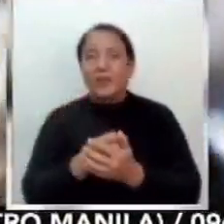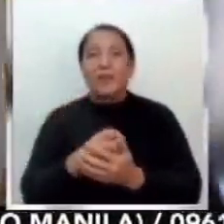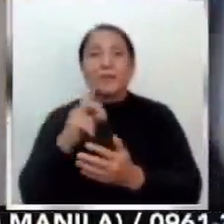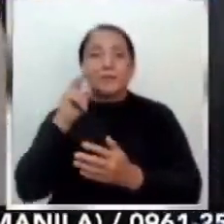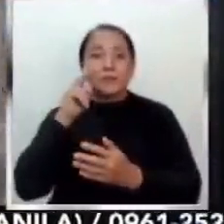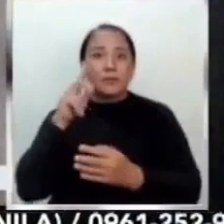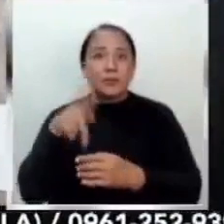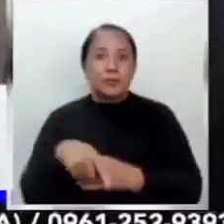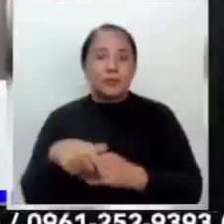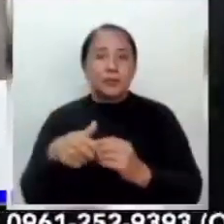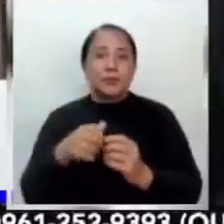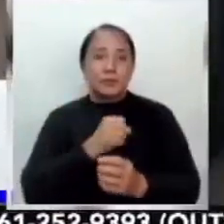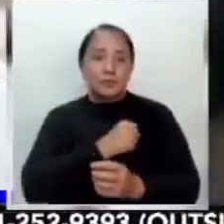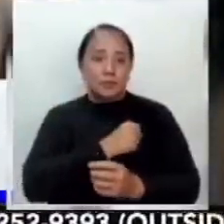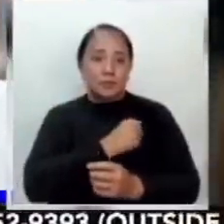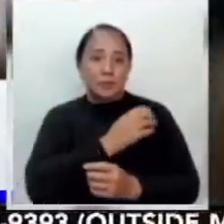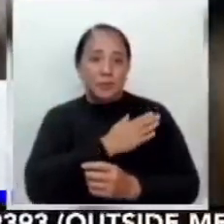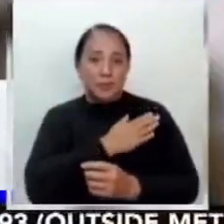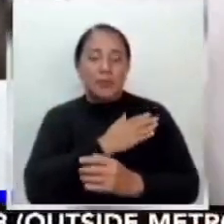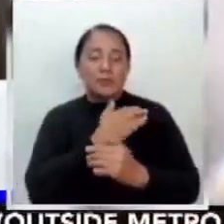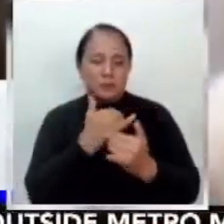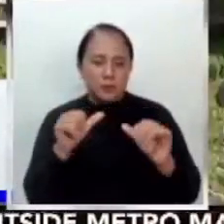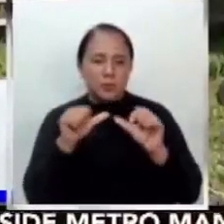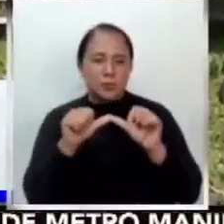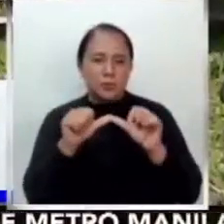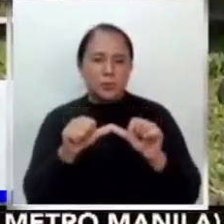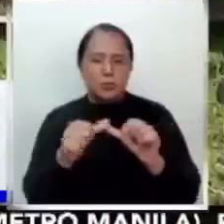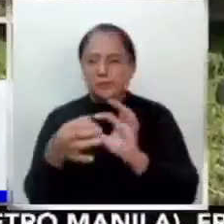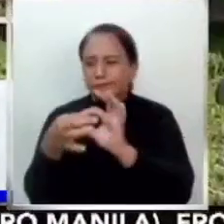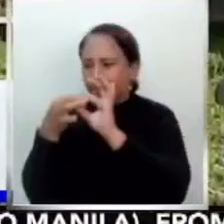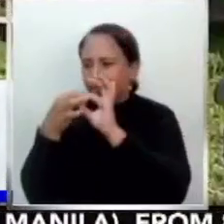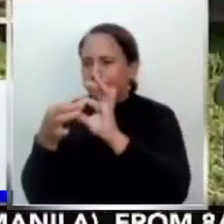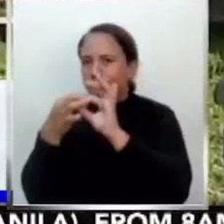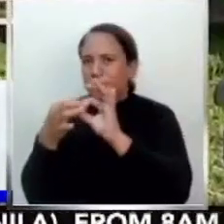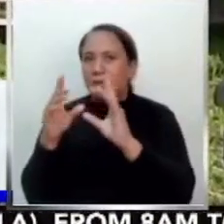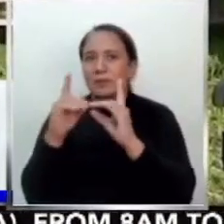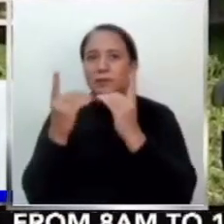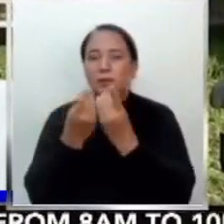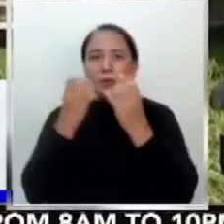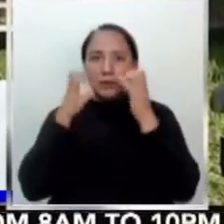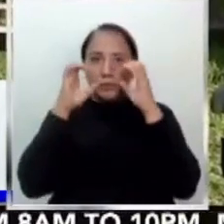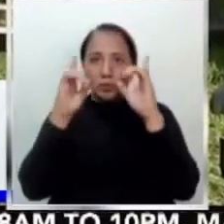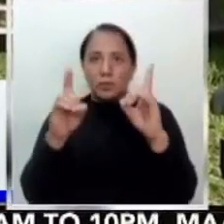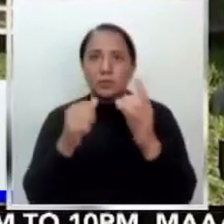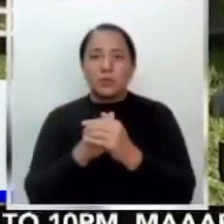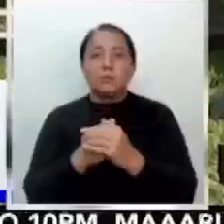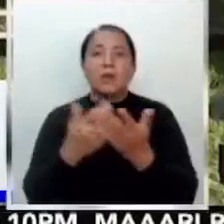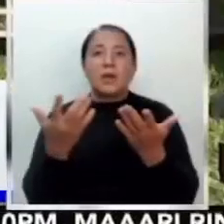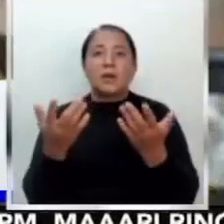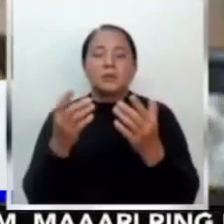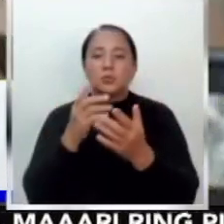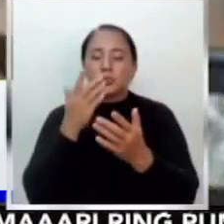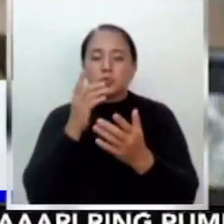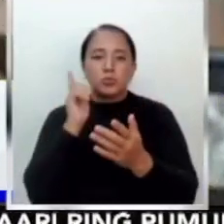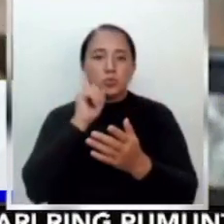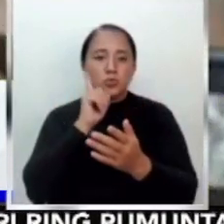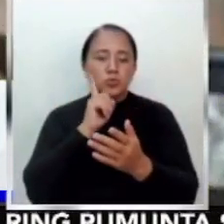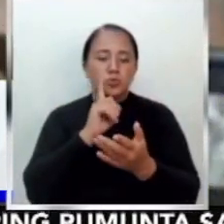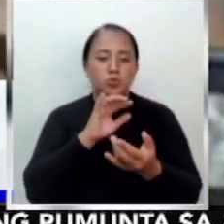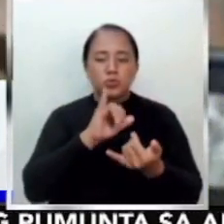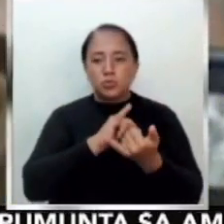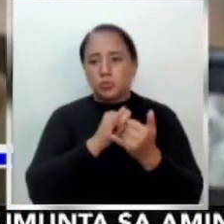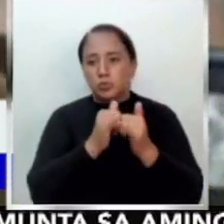Sara Duterte, tuloy-tuloy raw ang pakikipag-ugnayan sa Department of Education para sa isang maayos na transition. With a view